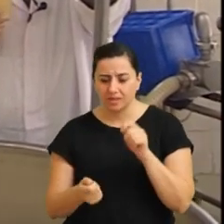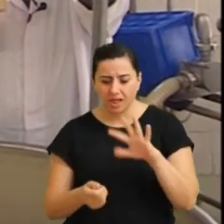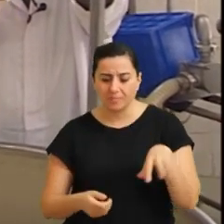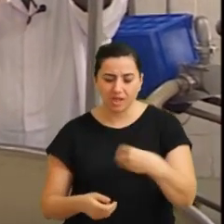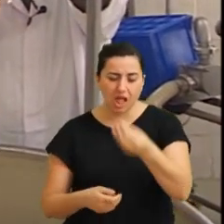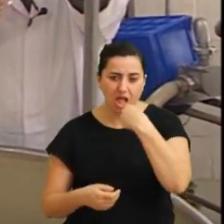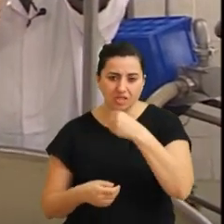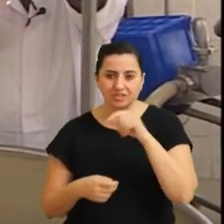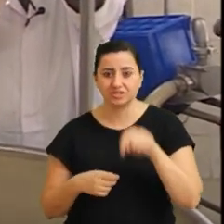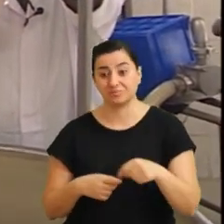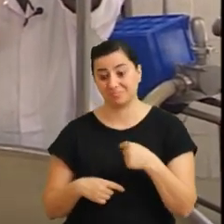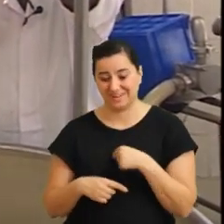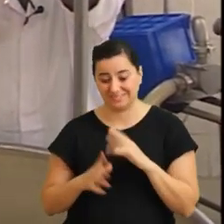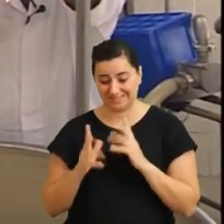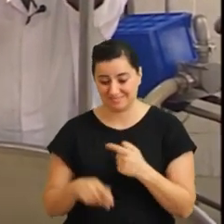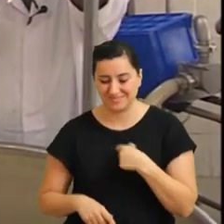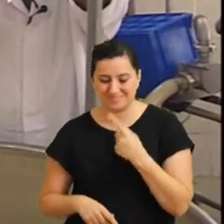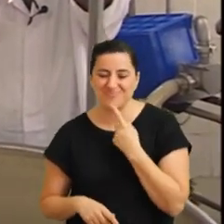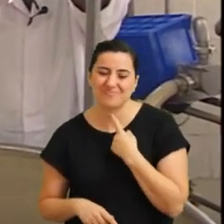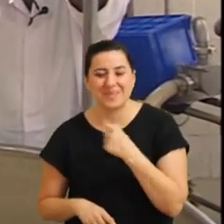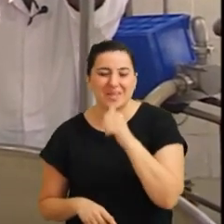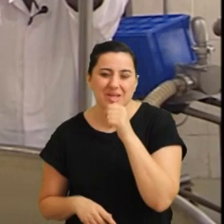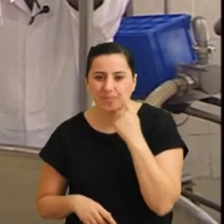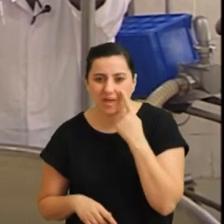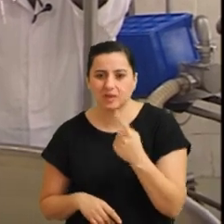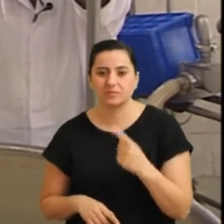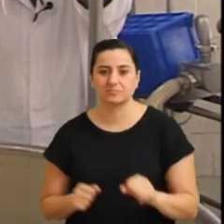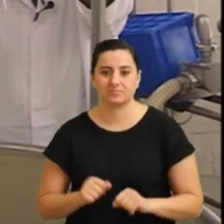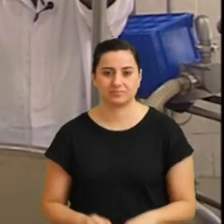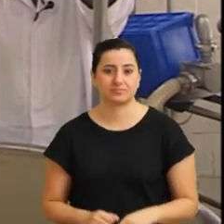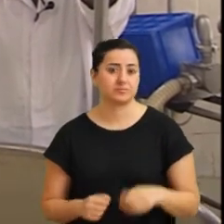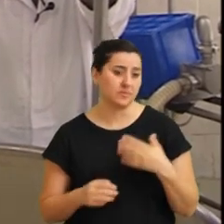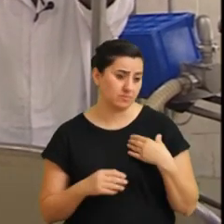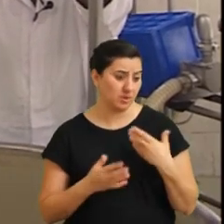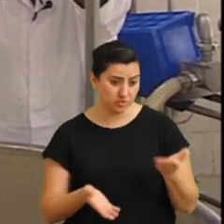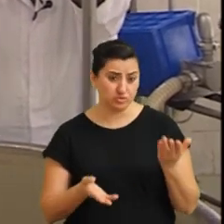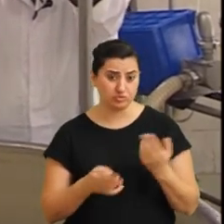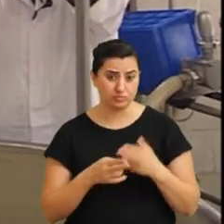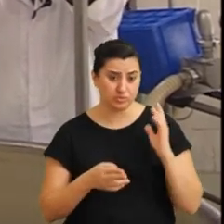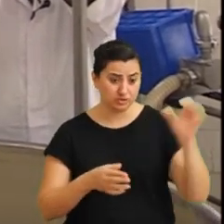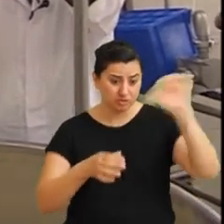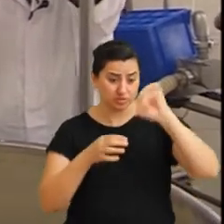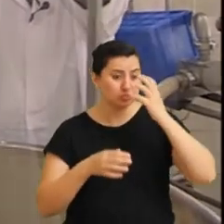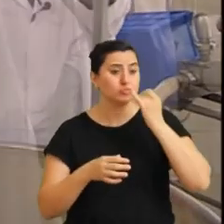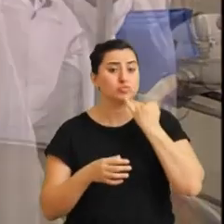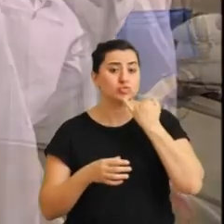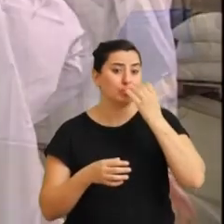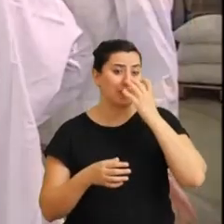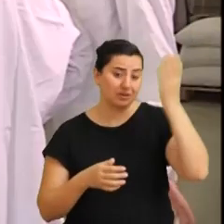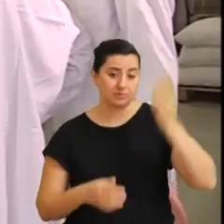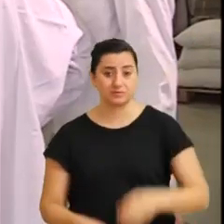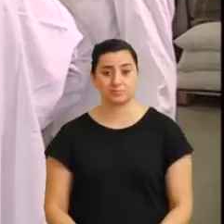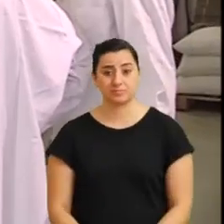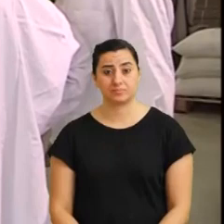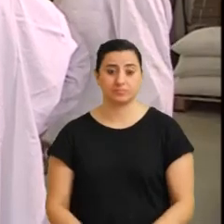yapmadı. Şimdi bana gelince sıra azıcık ben de tadına bakayım yaptığım şeyi. Bak hadi bak daha şişeleri dolduracağız. Müşteri bekliyor müşteri. E